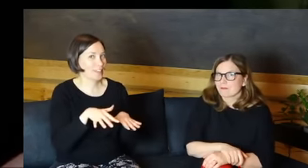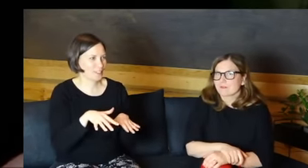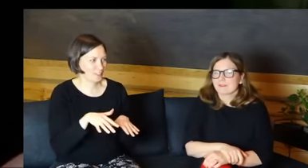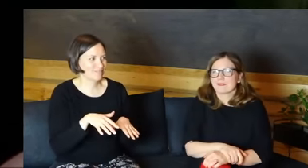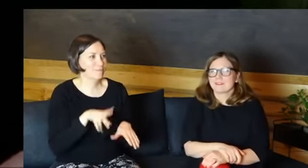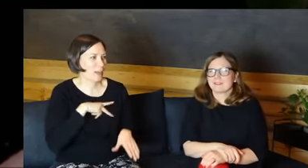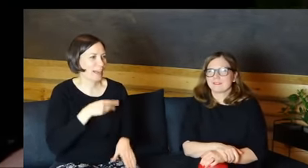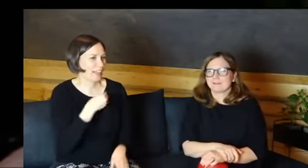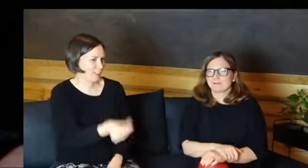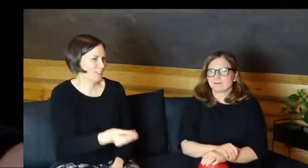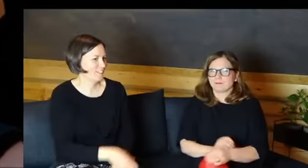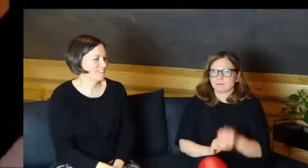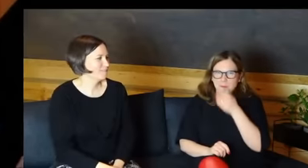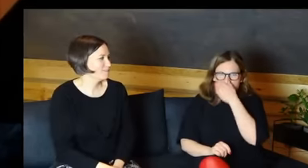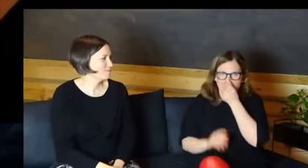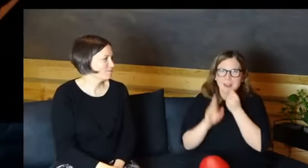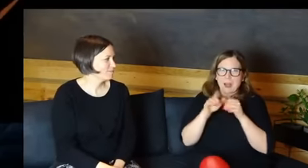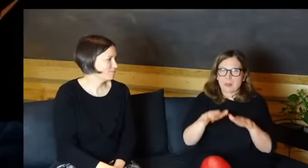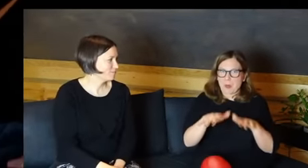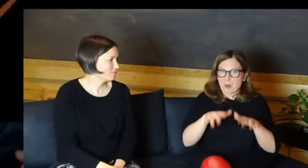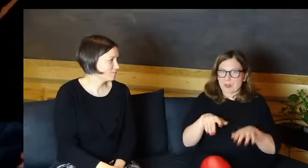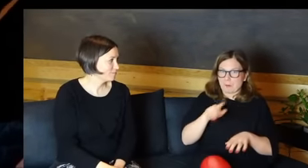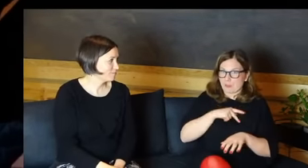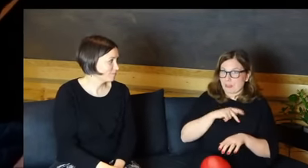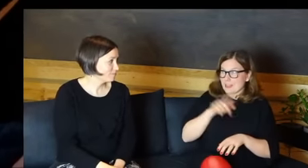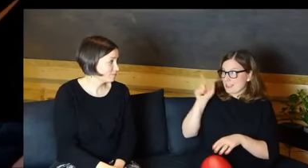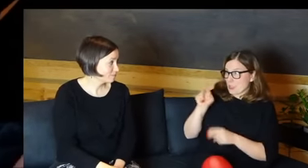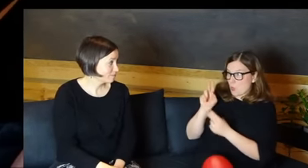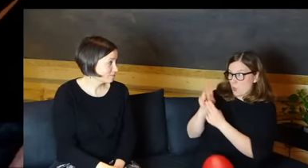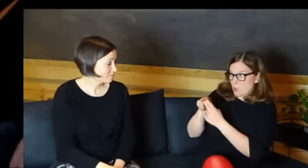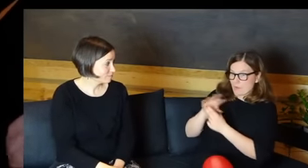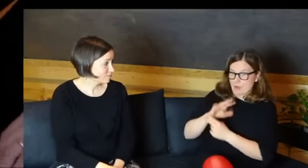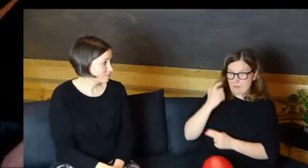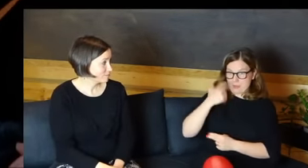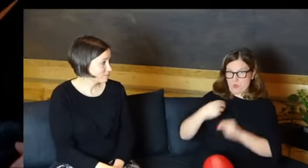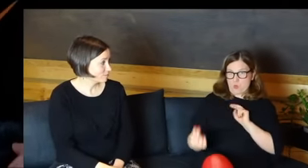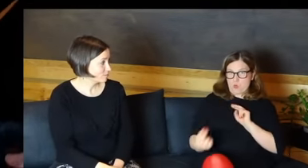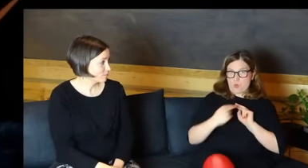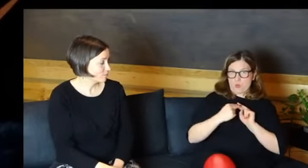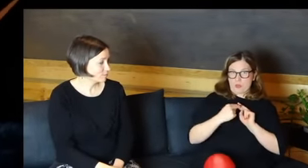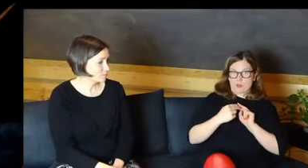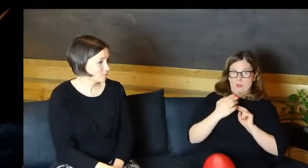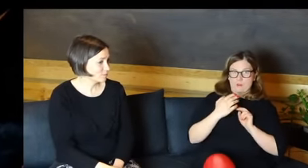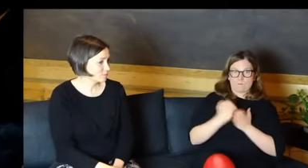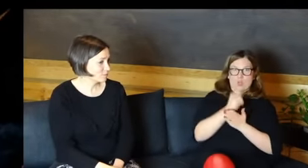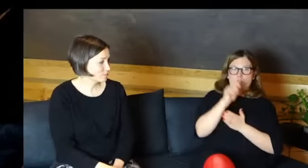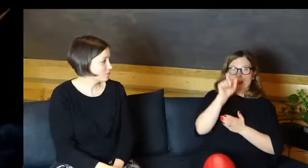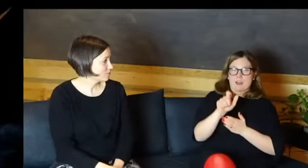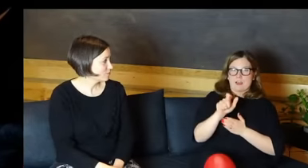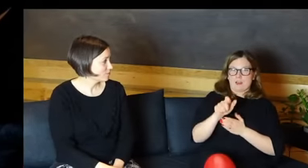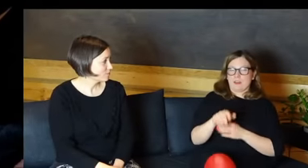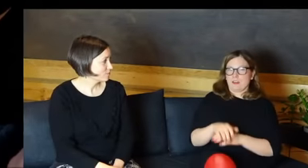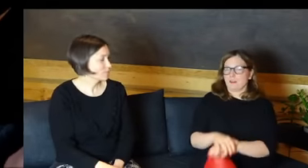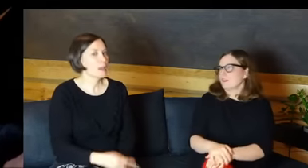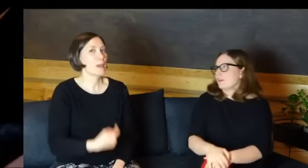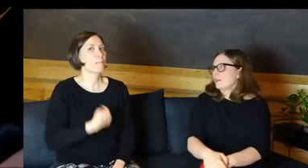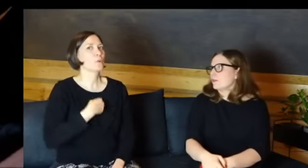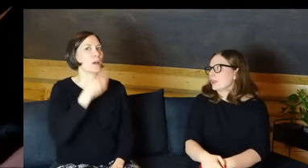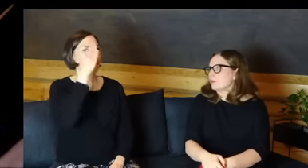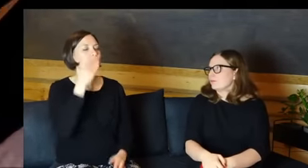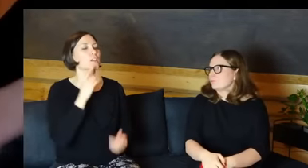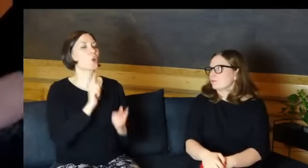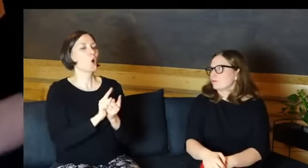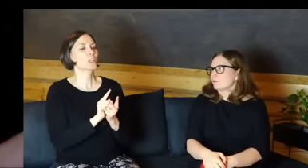Yllätyspalkinto. Ollaanko kenties sinun yhteydessä vai minun yhteydessä? Voittaja. Minä olen henkilökohtaisesti.